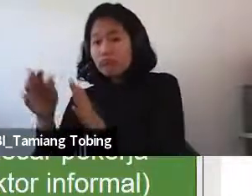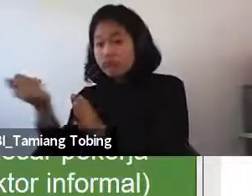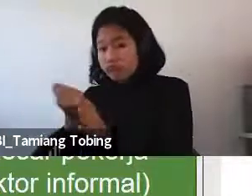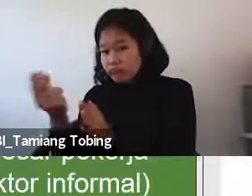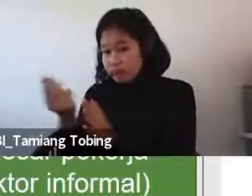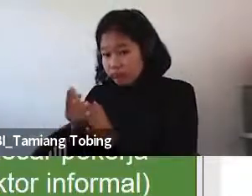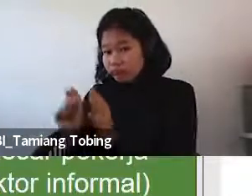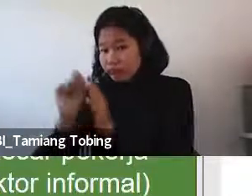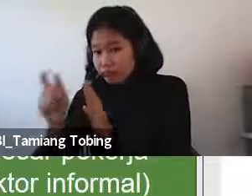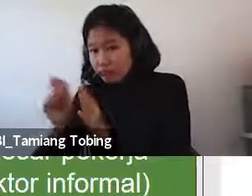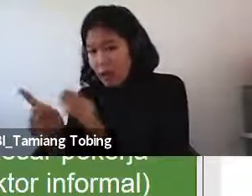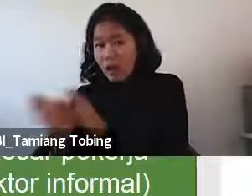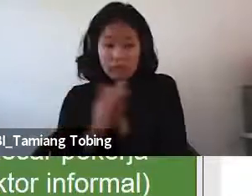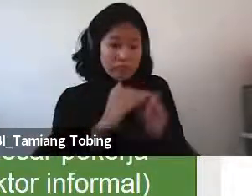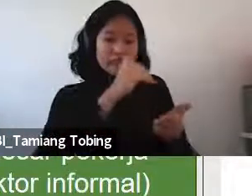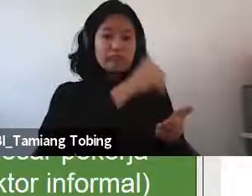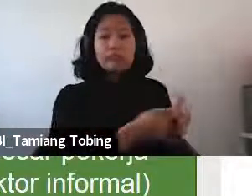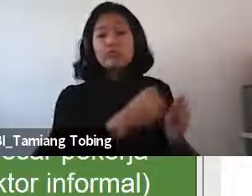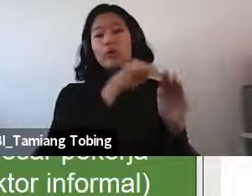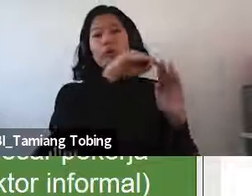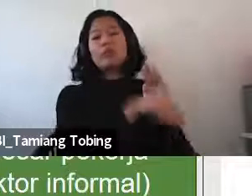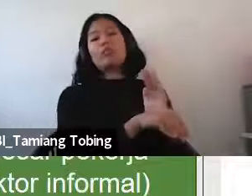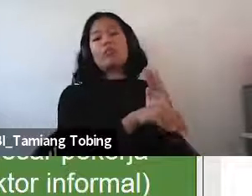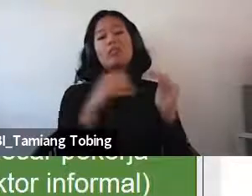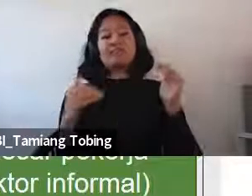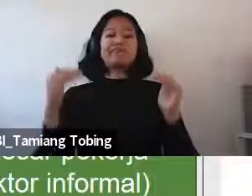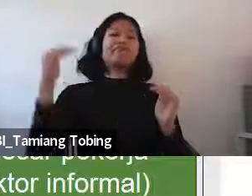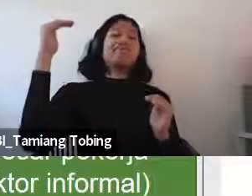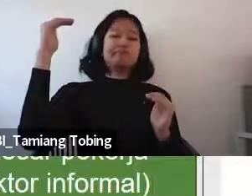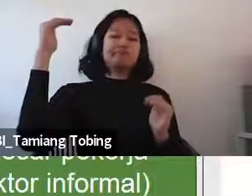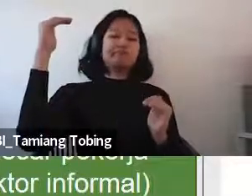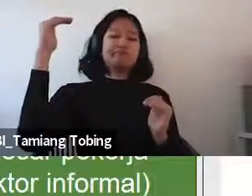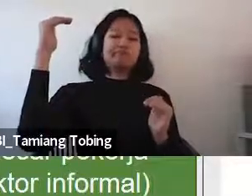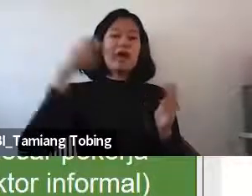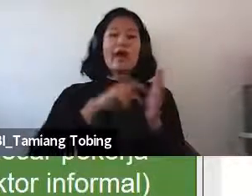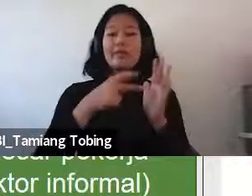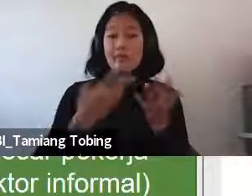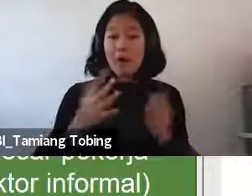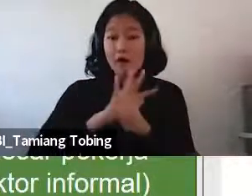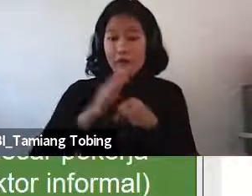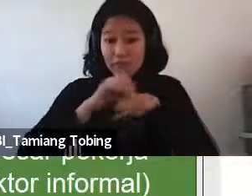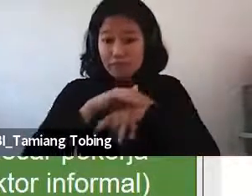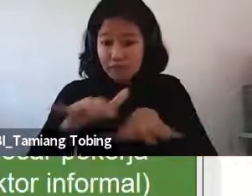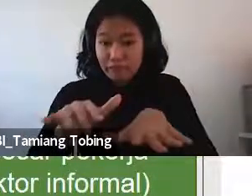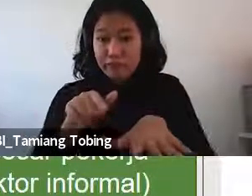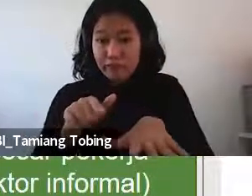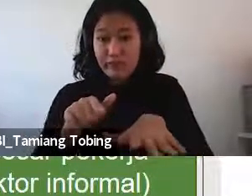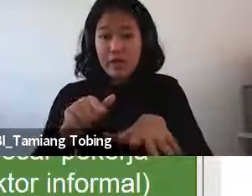penurunan pendapatan. Nah, ini artinya apa? Dengan adanya COVID-19 ini, secara